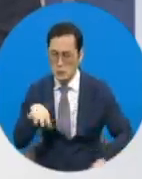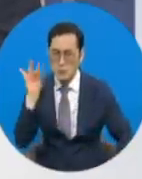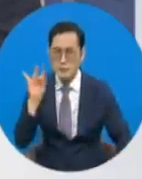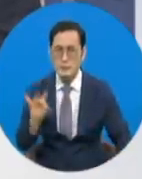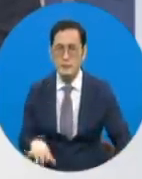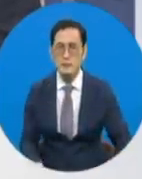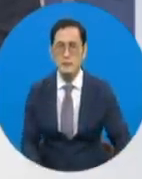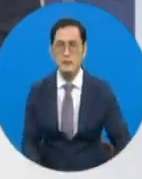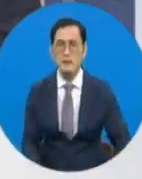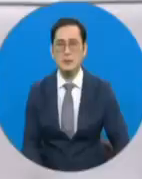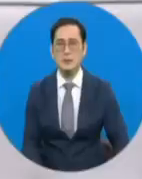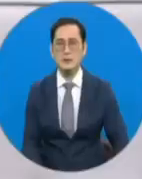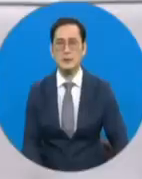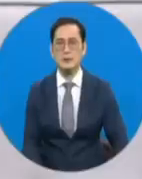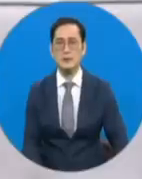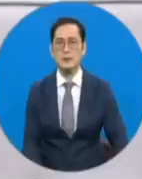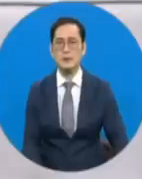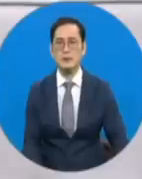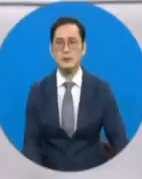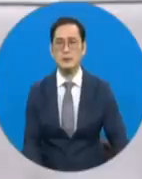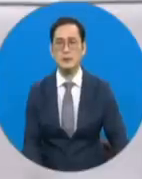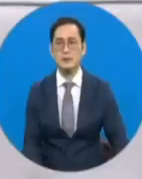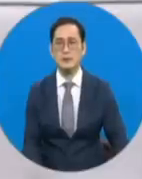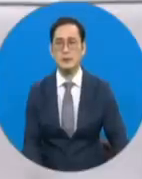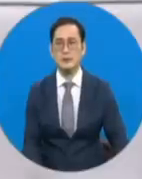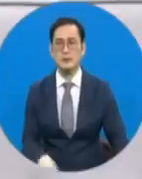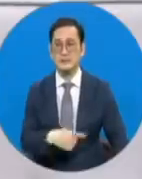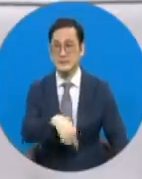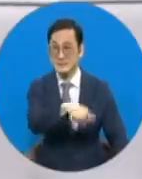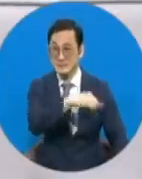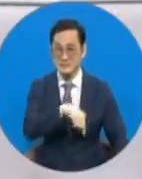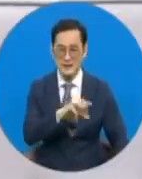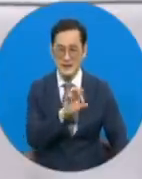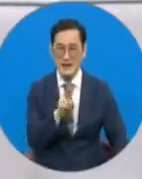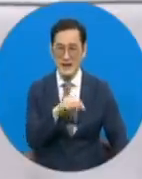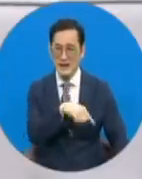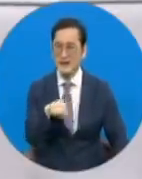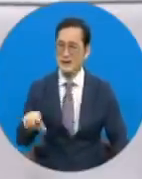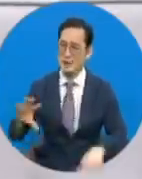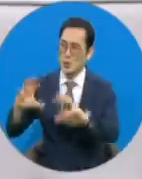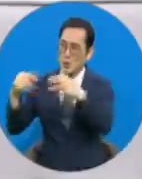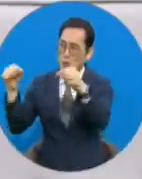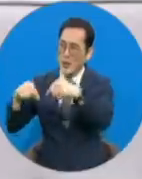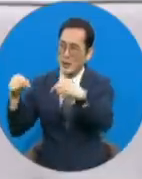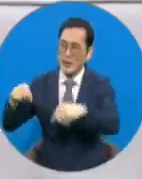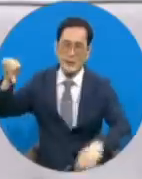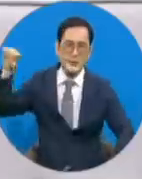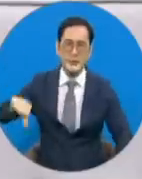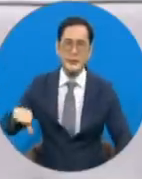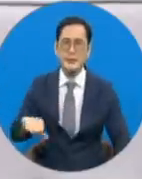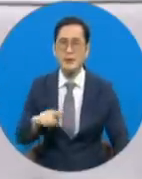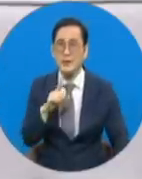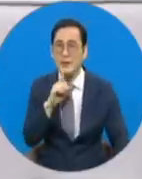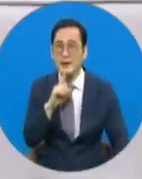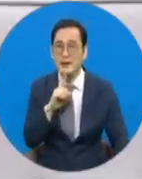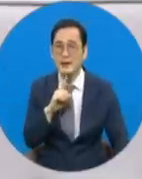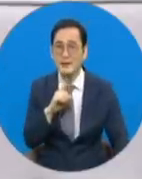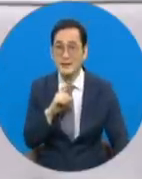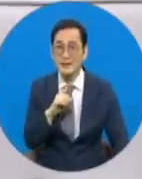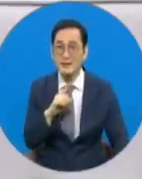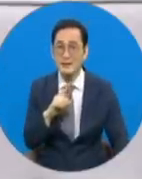윤석열 정부를 가리켜서 외교 참사라는 얘기를 하잖아요. 대면 이 야당 대표로서 거의 막 처음으로 외교적으로